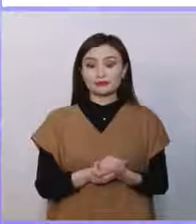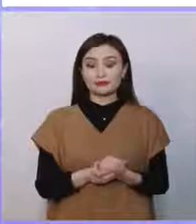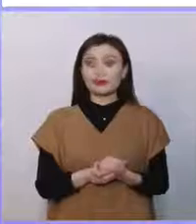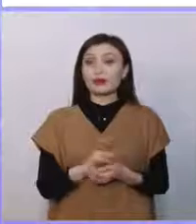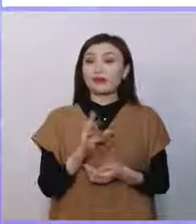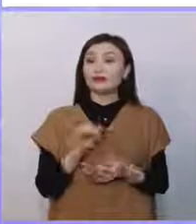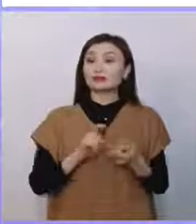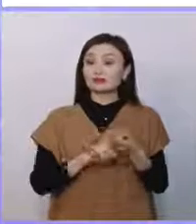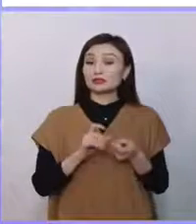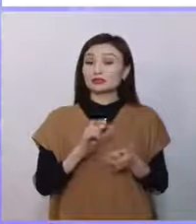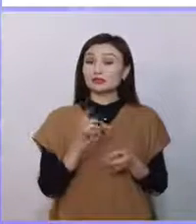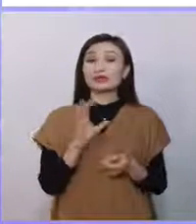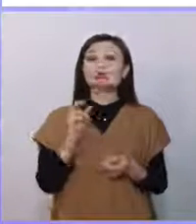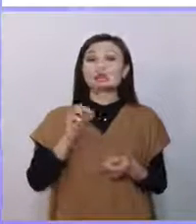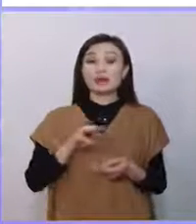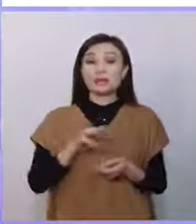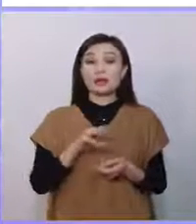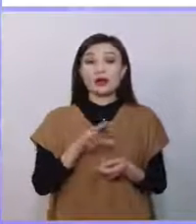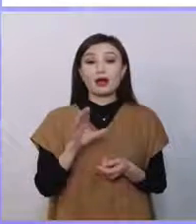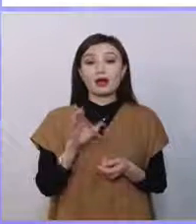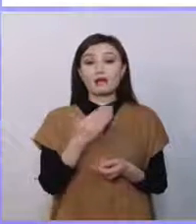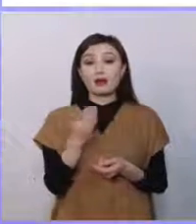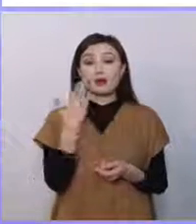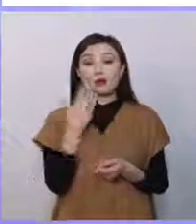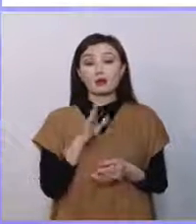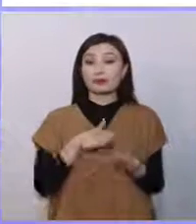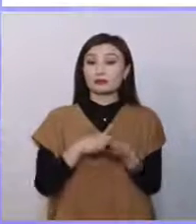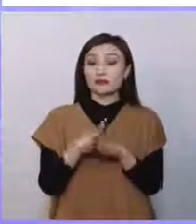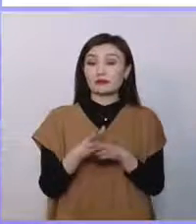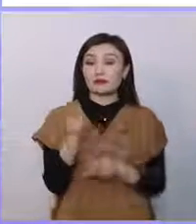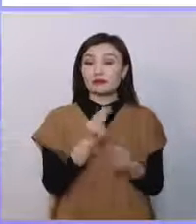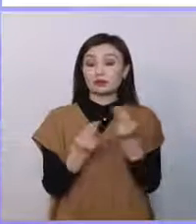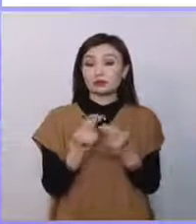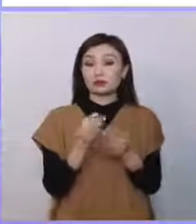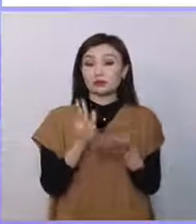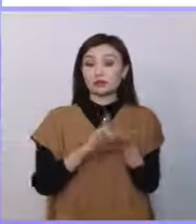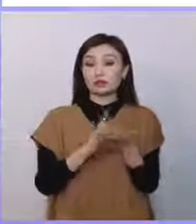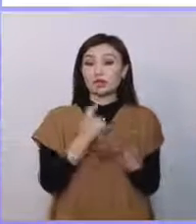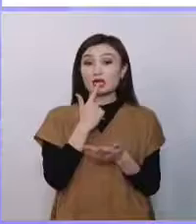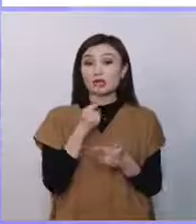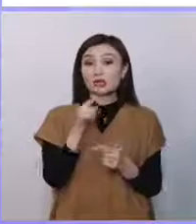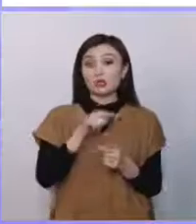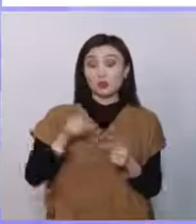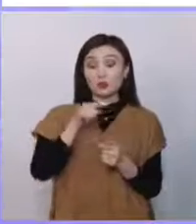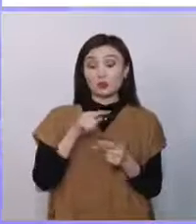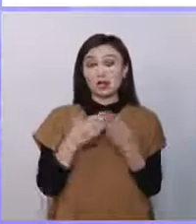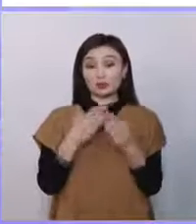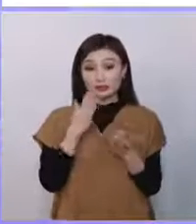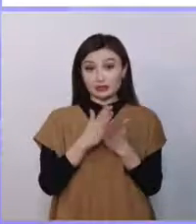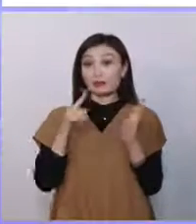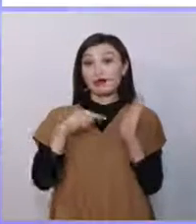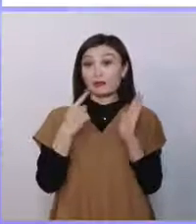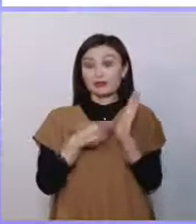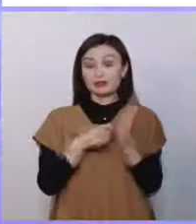с чем вы легко справились нарисуйте в тетрадях красный круг если возникли вопросы